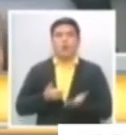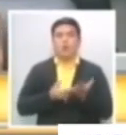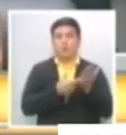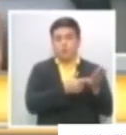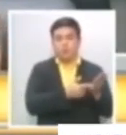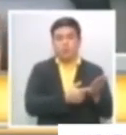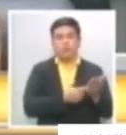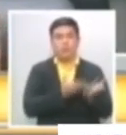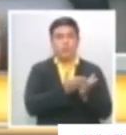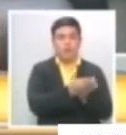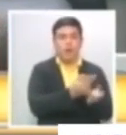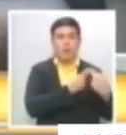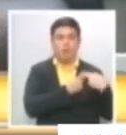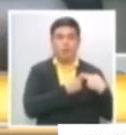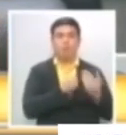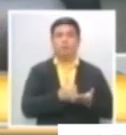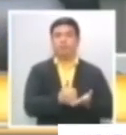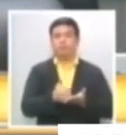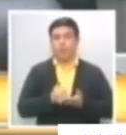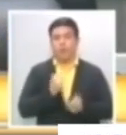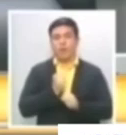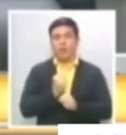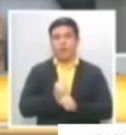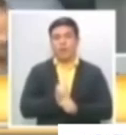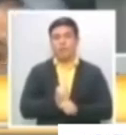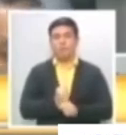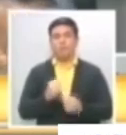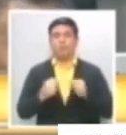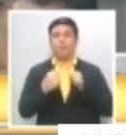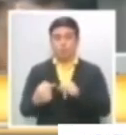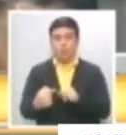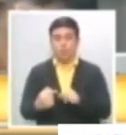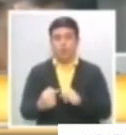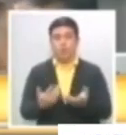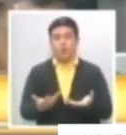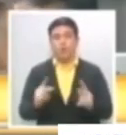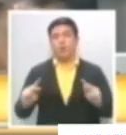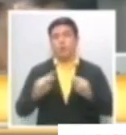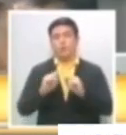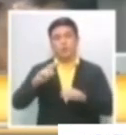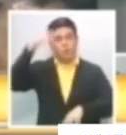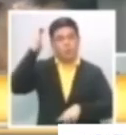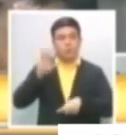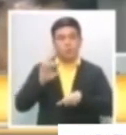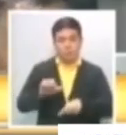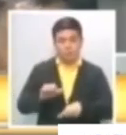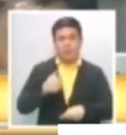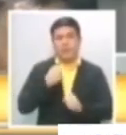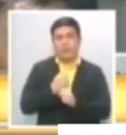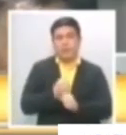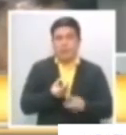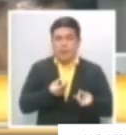านที่รับผิดชอบก็ฝากท่านประธานผ่านไปยังหน่วยงานโดยเฉพาะกระทรวงมหาดไทยให้รีบ